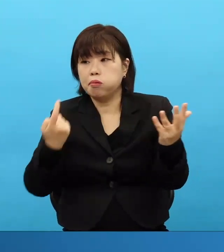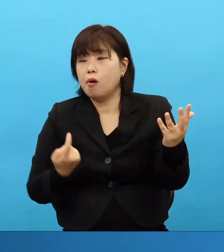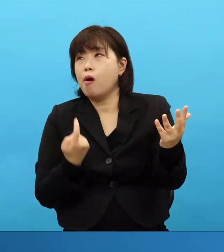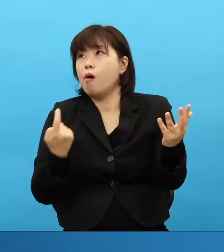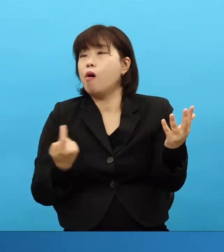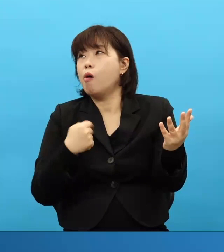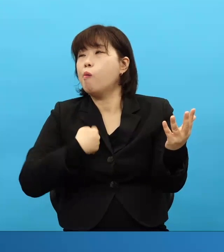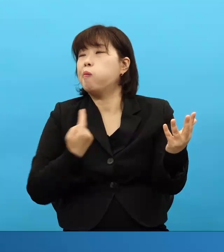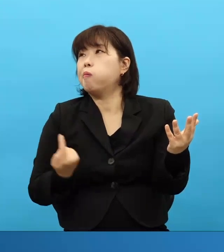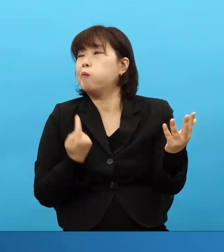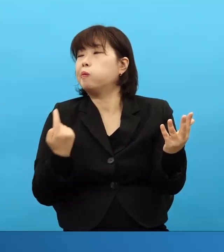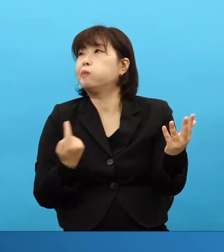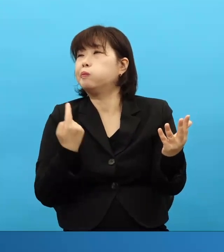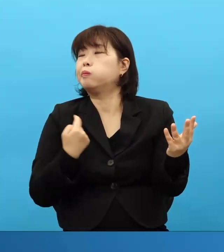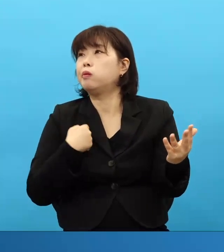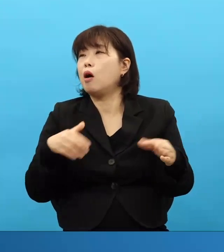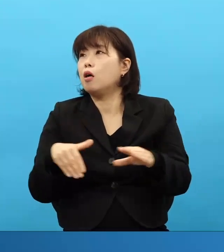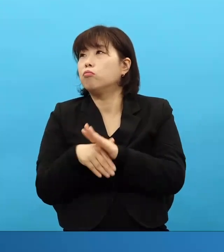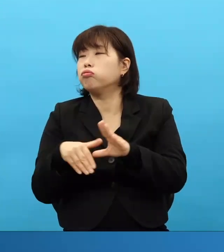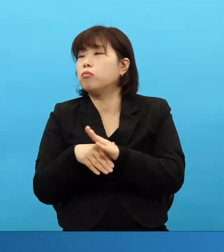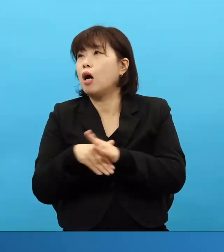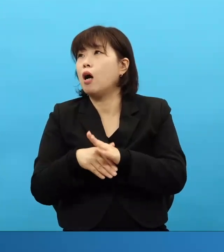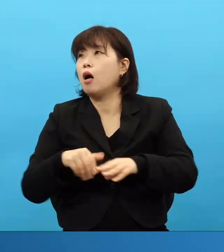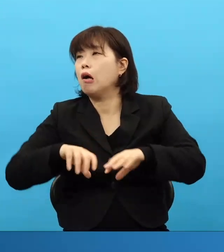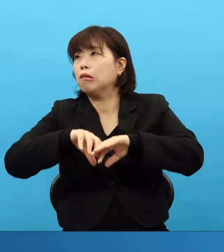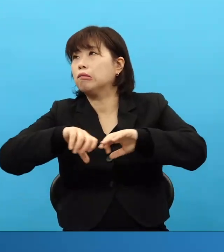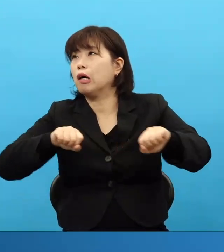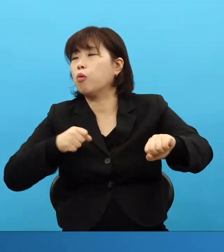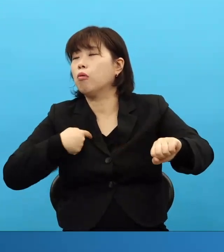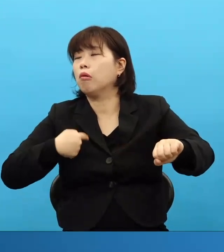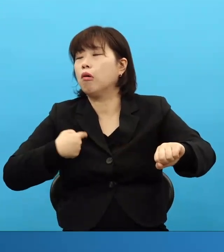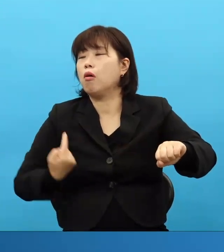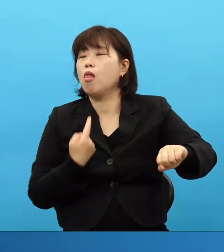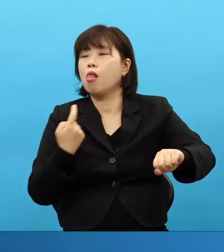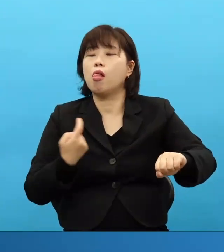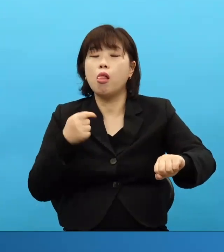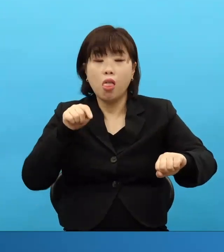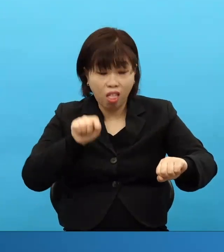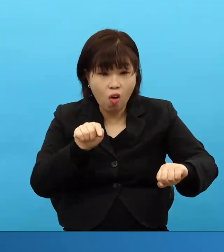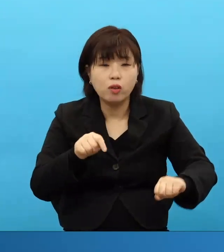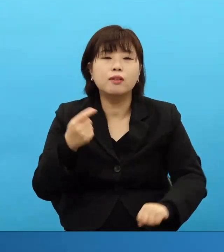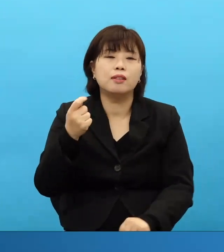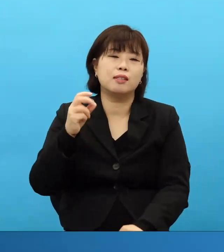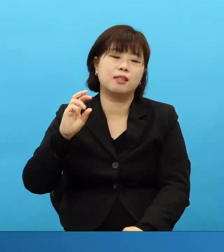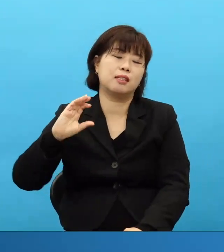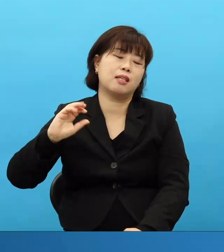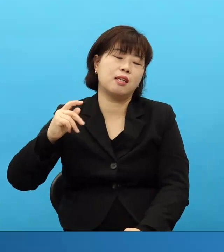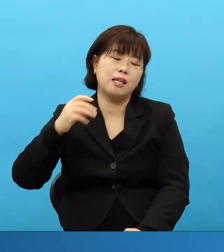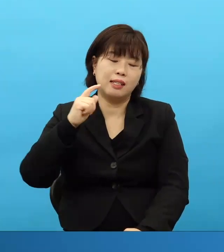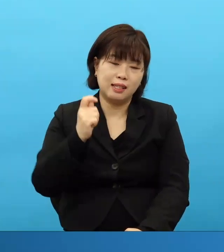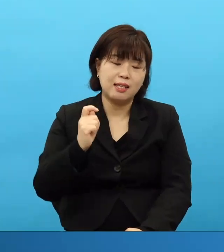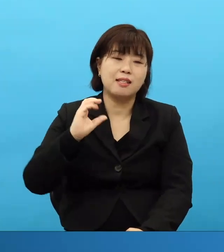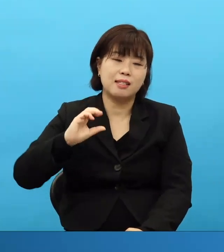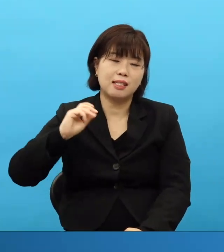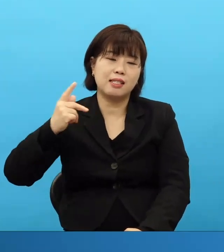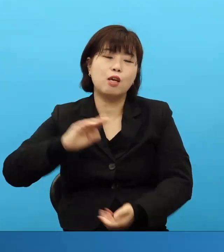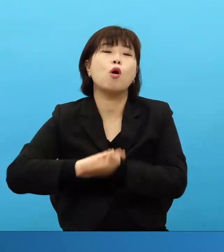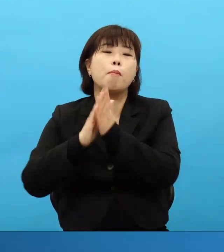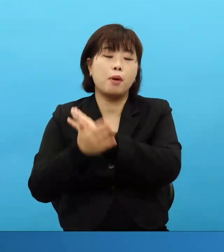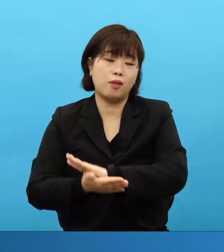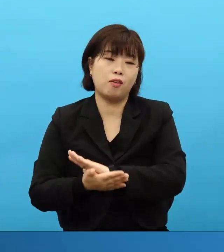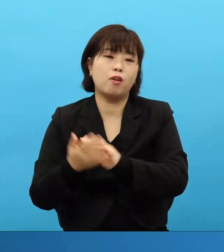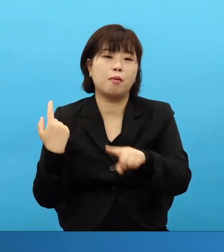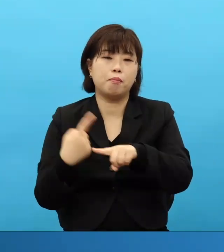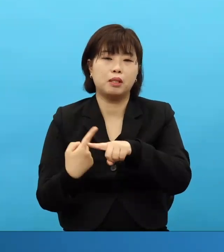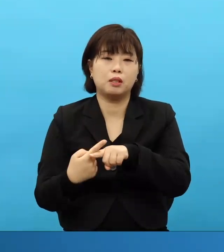at all. That is 내 a 환경이 TCK. 전혀 아닌 곳으로. You go to a place that's not your environment 이걸 at all. 착각하면 안 돼요. And so don't have misconceptions about 아니, 내 that. 생각하고 전혀